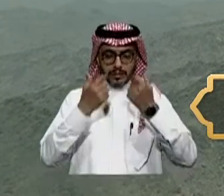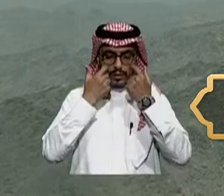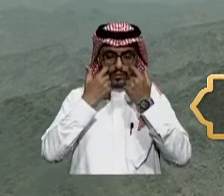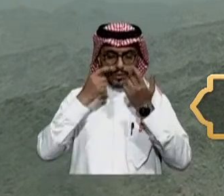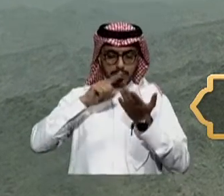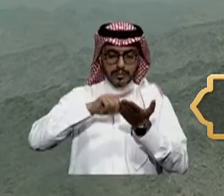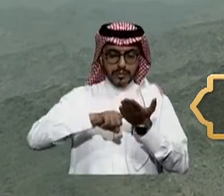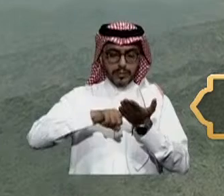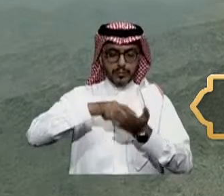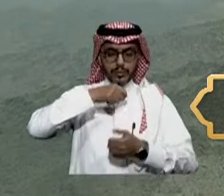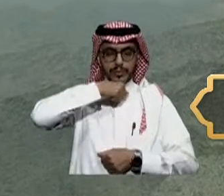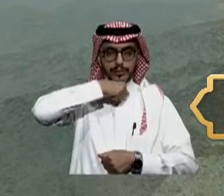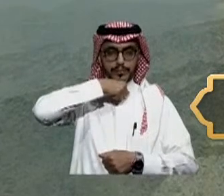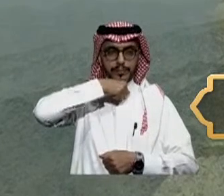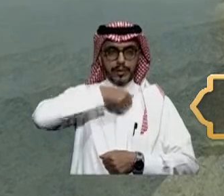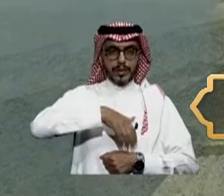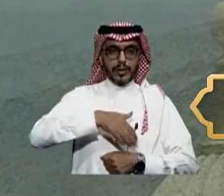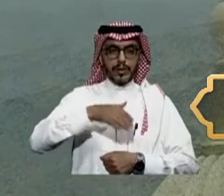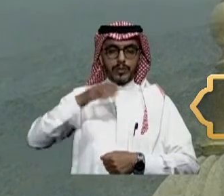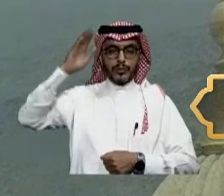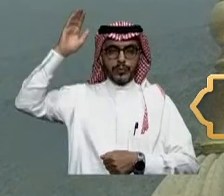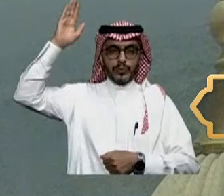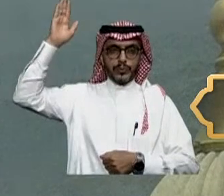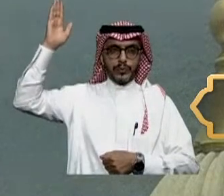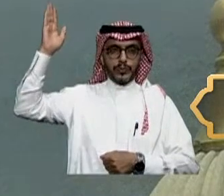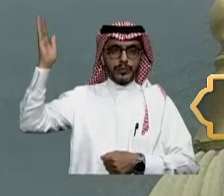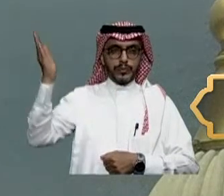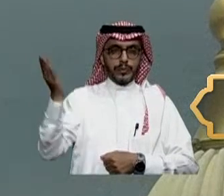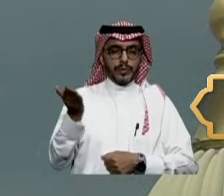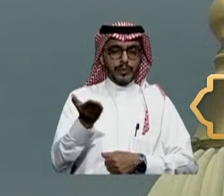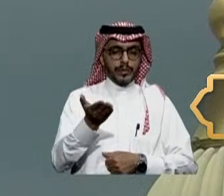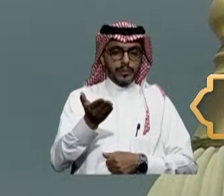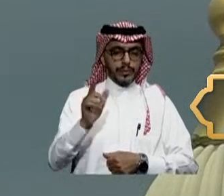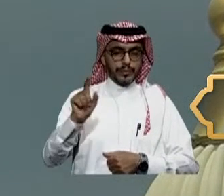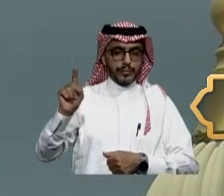اشهد ان محمدا رسول